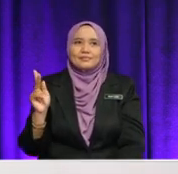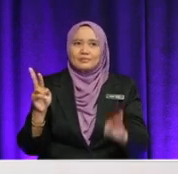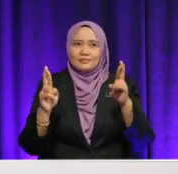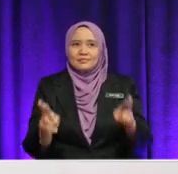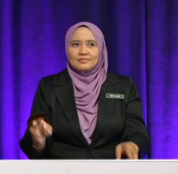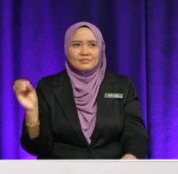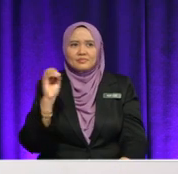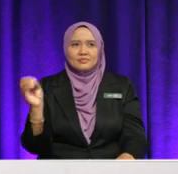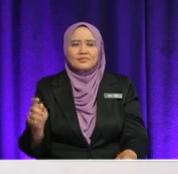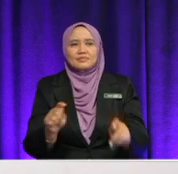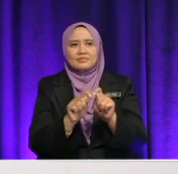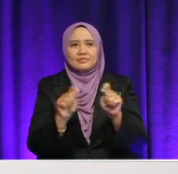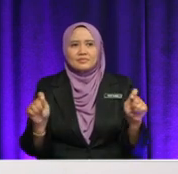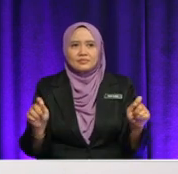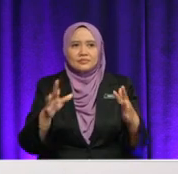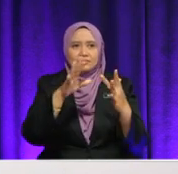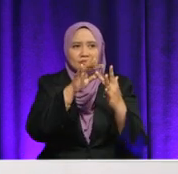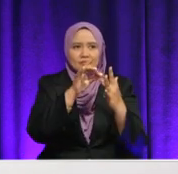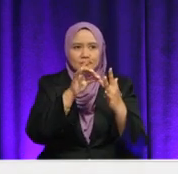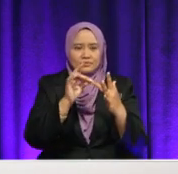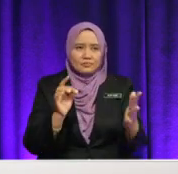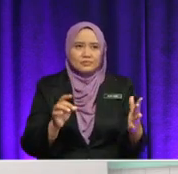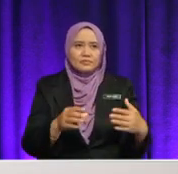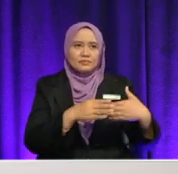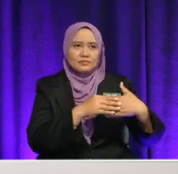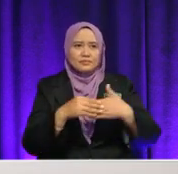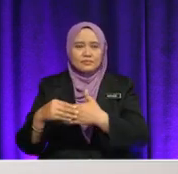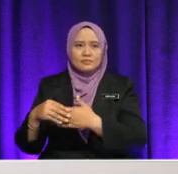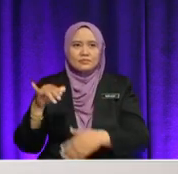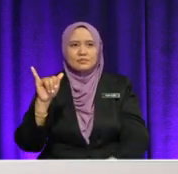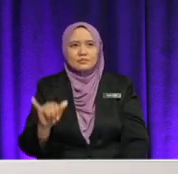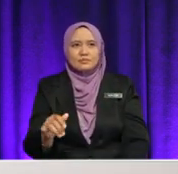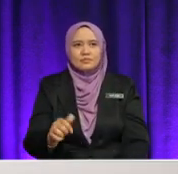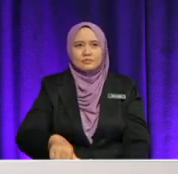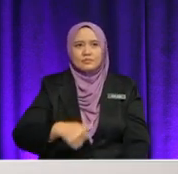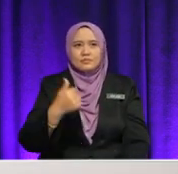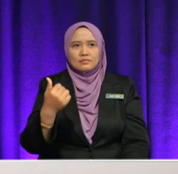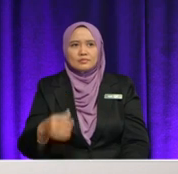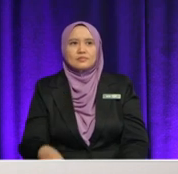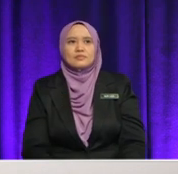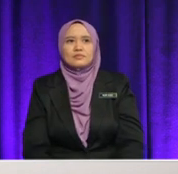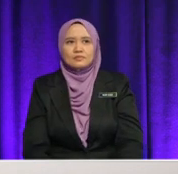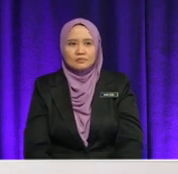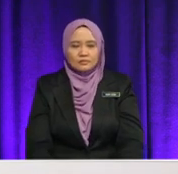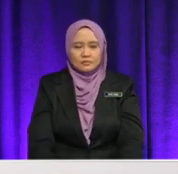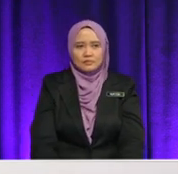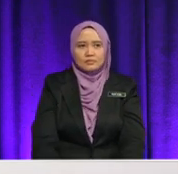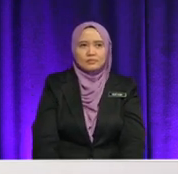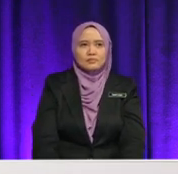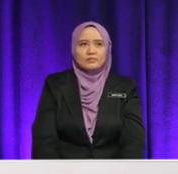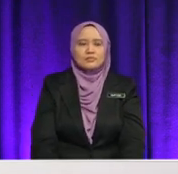memilih pemimpin yang berwibawa diberi peranan kaji F1 pilihan Raya Apakah